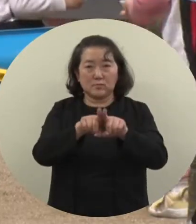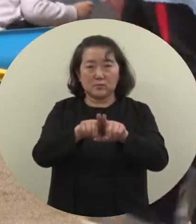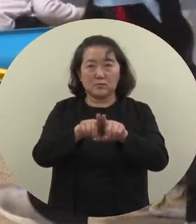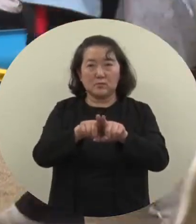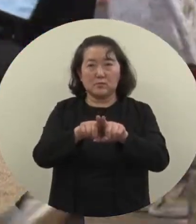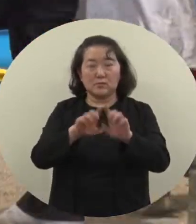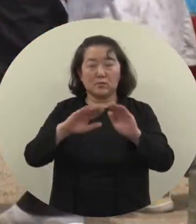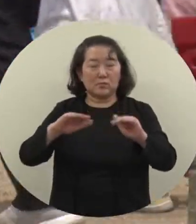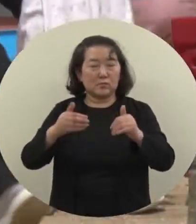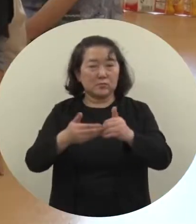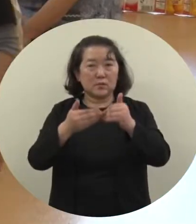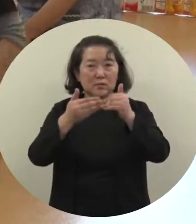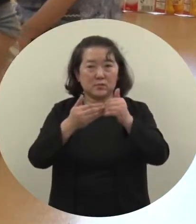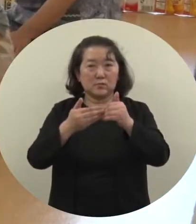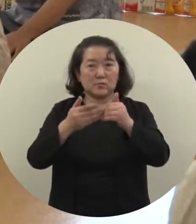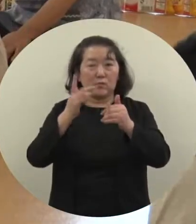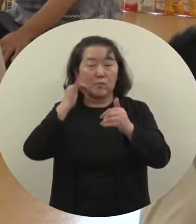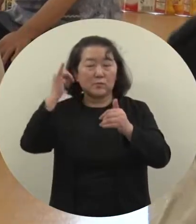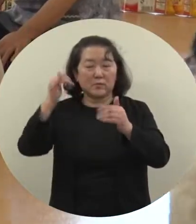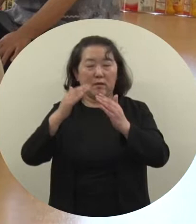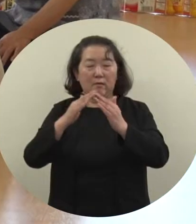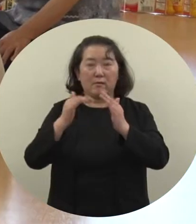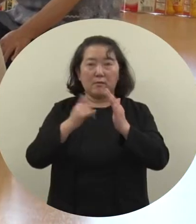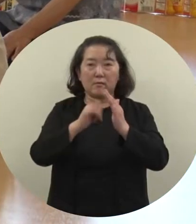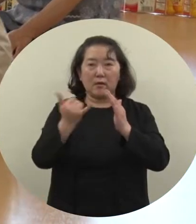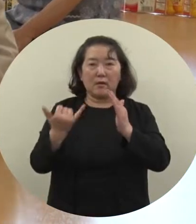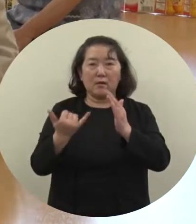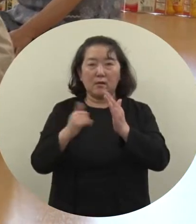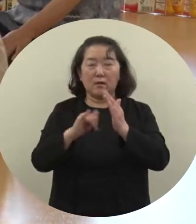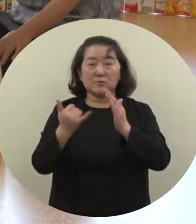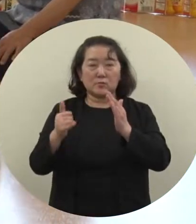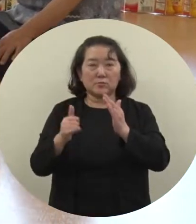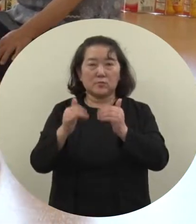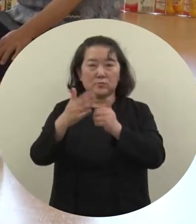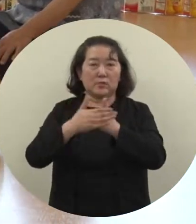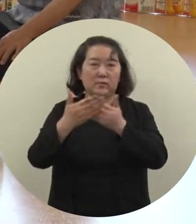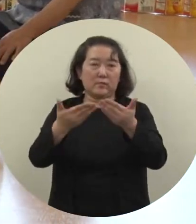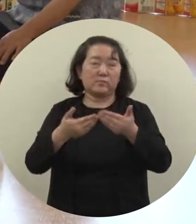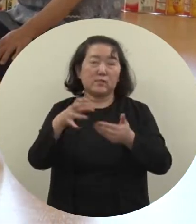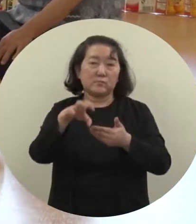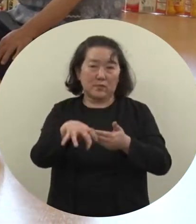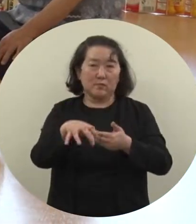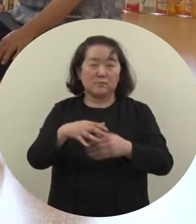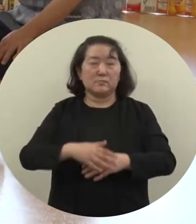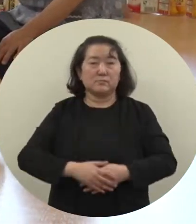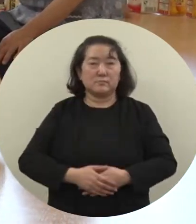時に、子どもを育てる保護者や家族を支えてくれる場でもあります。